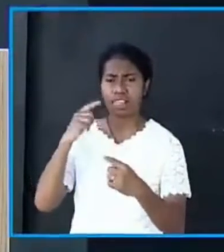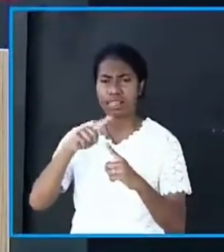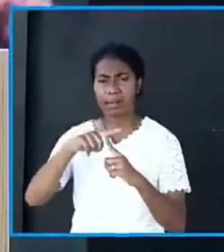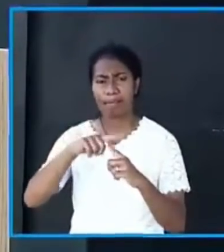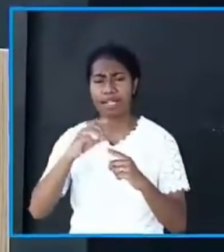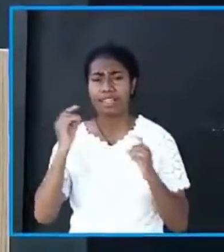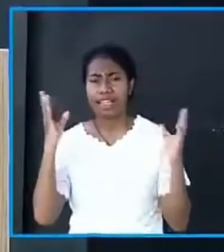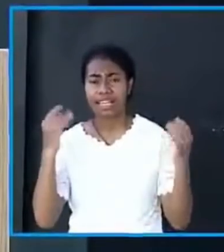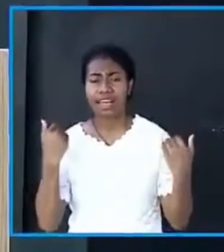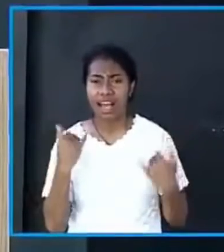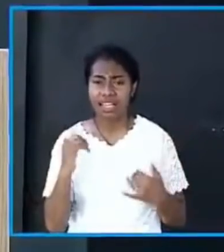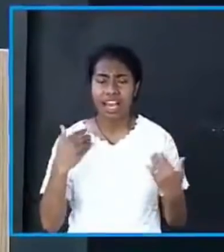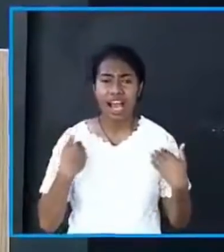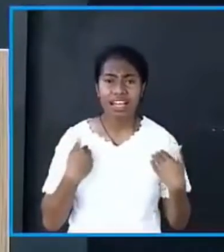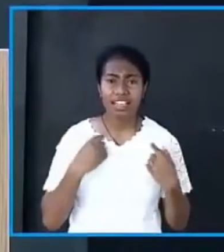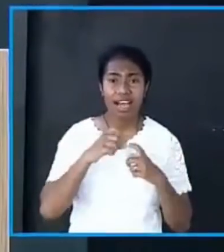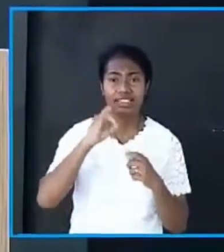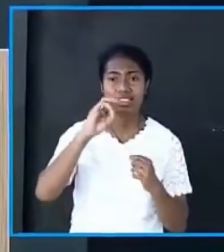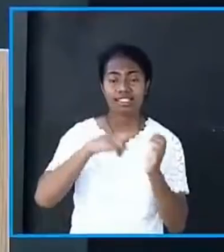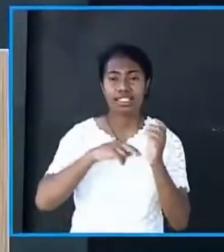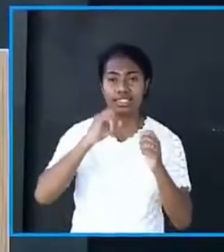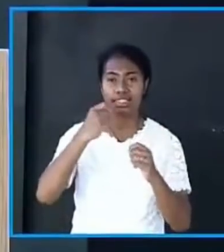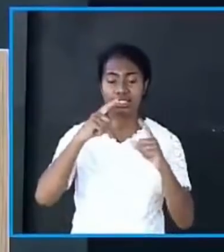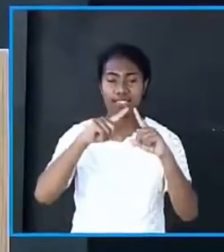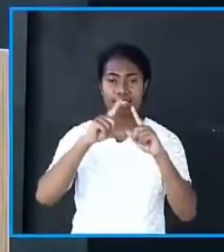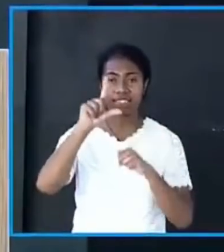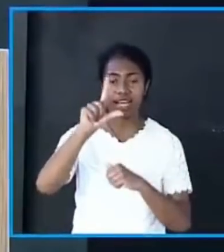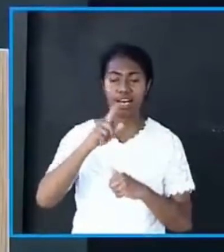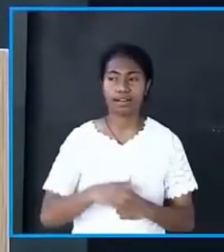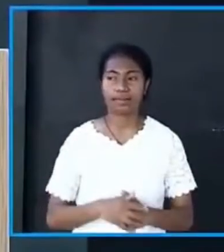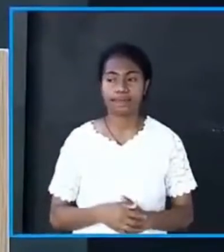sinar tertentu Hai